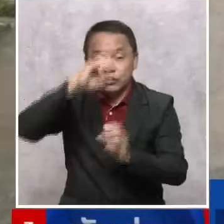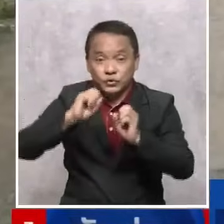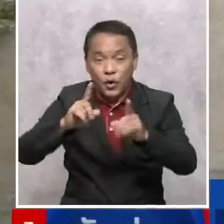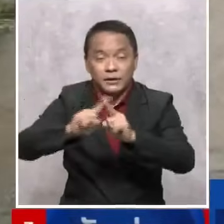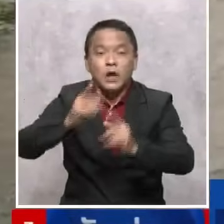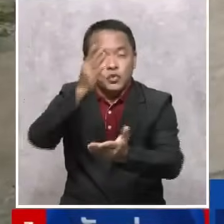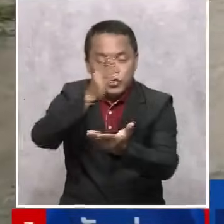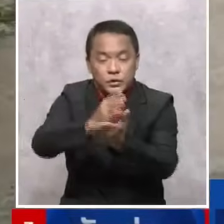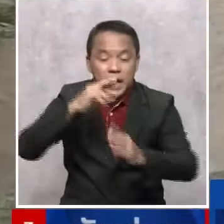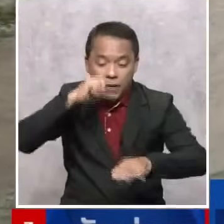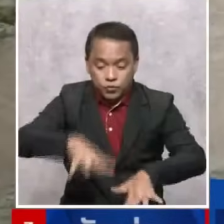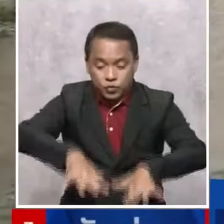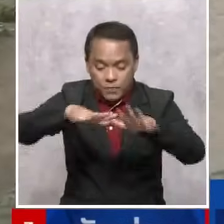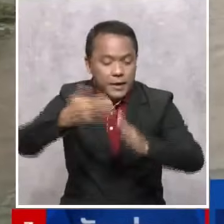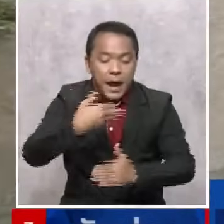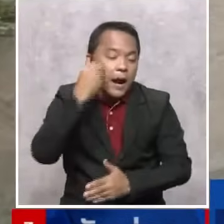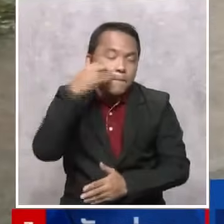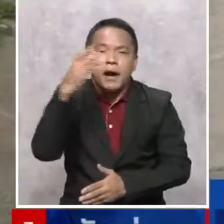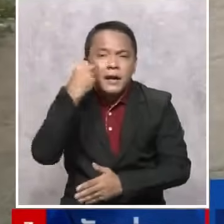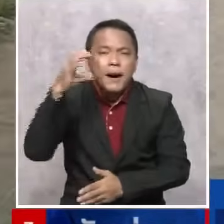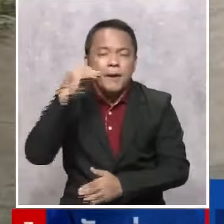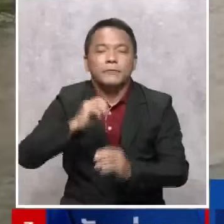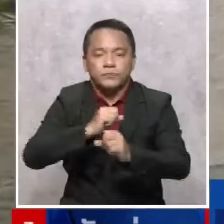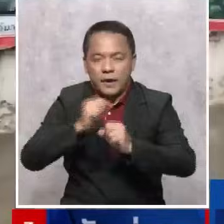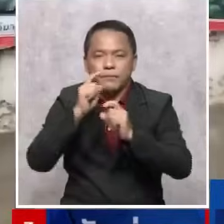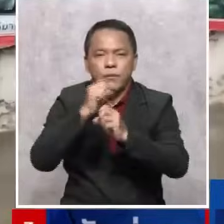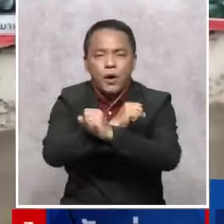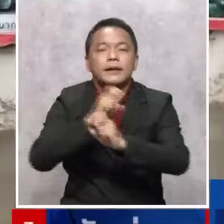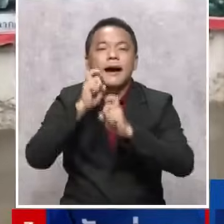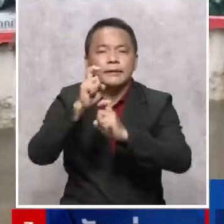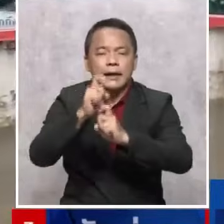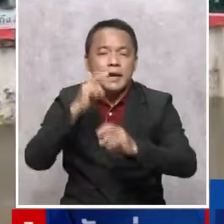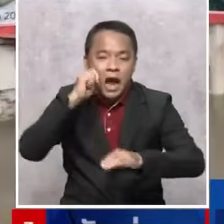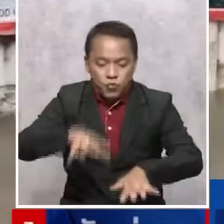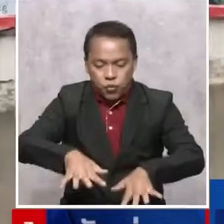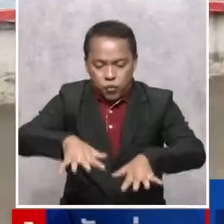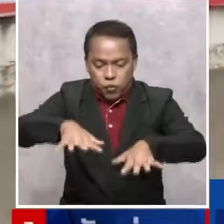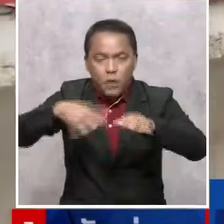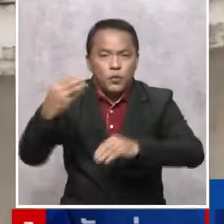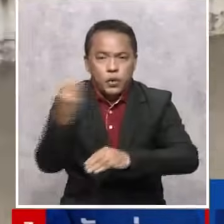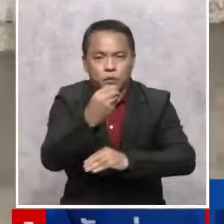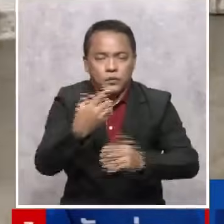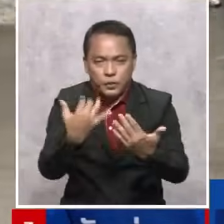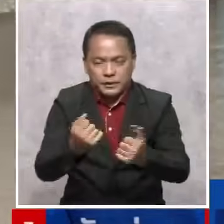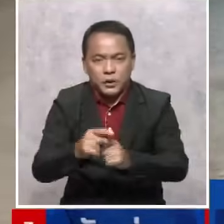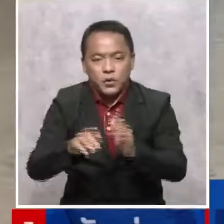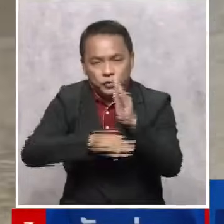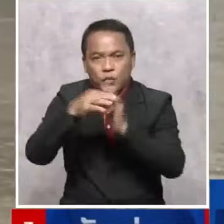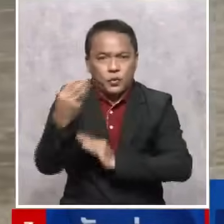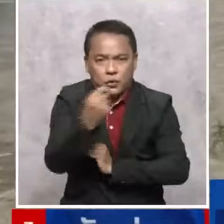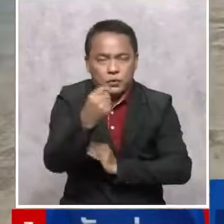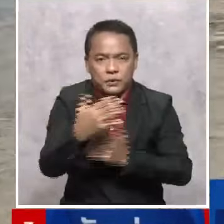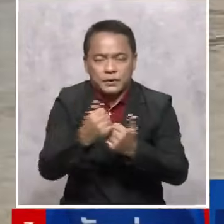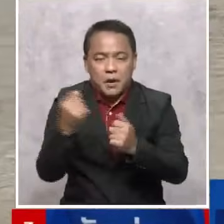อะไรแบบเนี้ยพอน้ำมันท่วมขังก็ต้องให้นักเรียนกลับบ้านเพื่อความปลอดภัยเนื่องจากว่าระดับน้ำมันสูงขึ้นต่อเนื่องแล้วก็สูงแบบเร็วด้วย